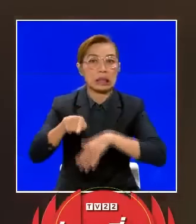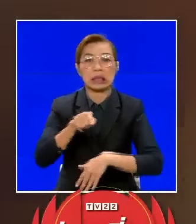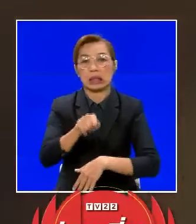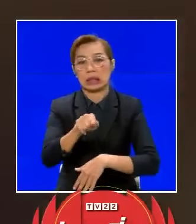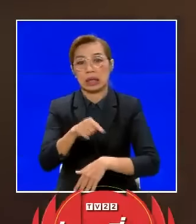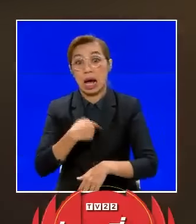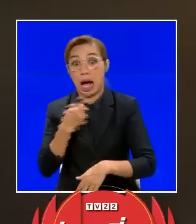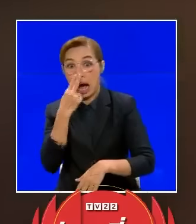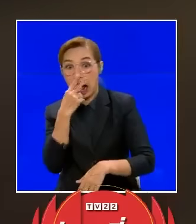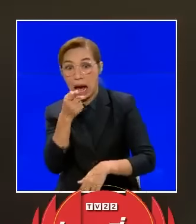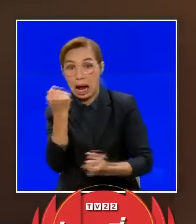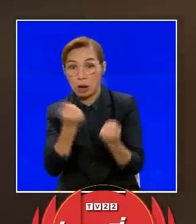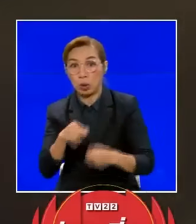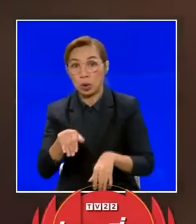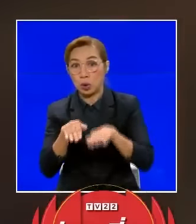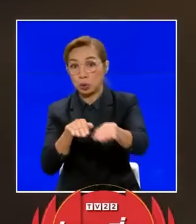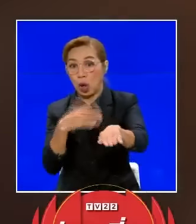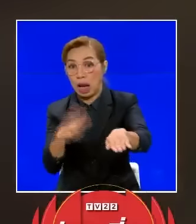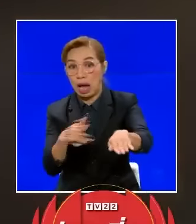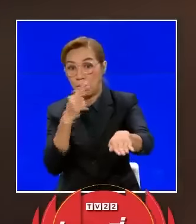จอดแล้วครับตอนนี้จอดนิ่งสนิทครับยงมาแล้วครับ